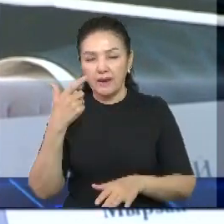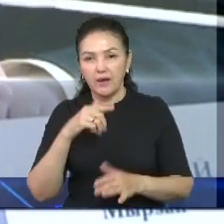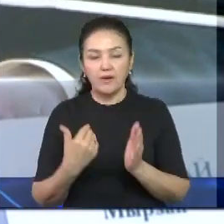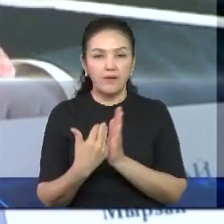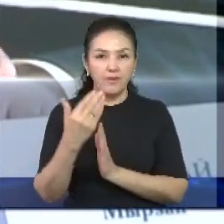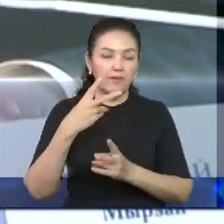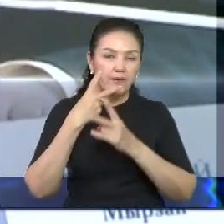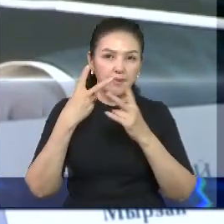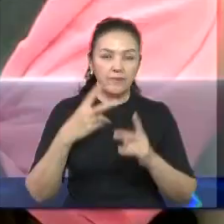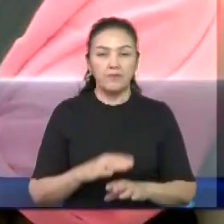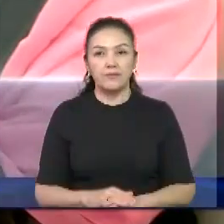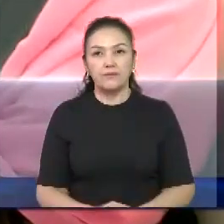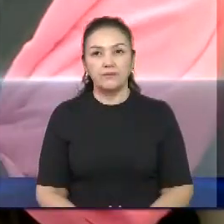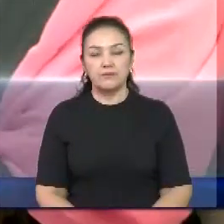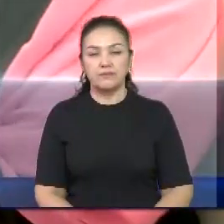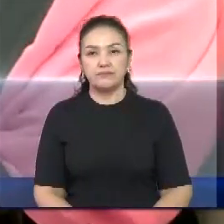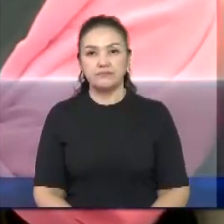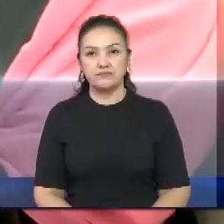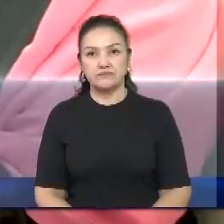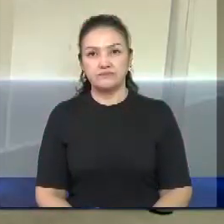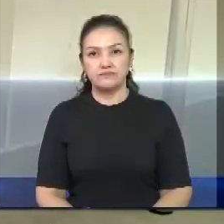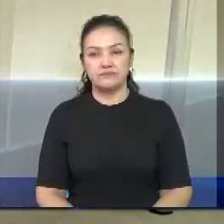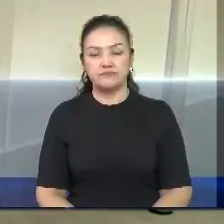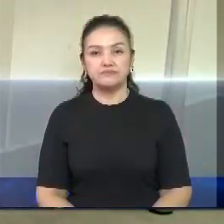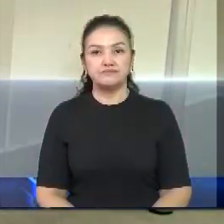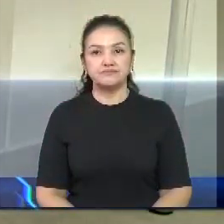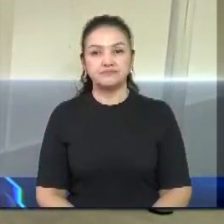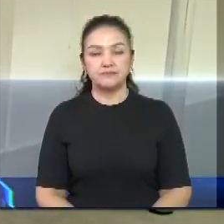биігінен көрсету. Жансая Әбдікәрім, Арман Досмағанбетов, Ақтөбе телеарнасы.